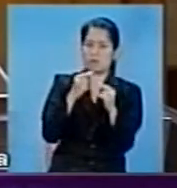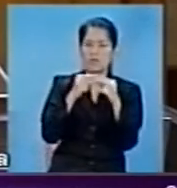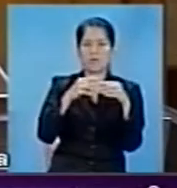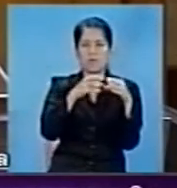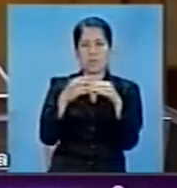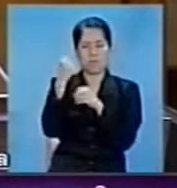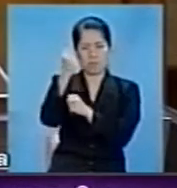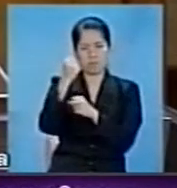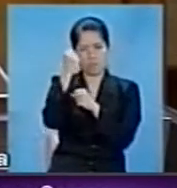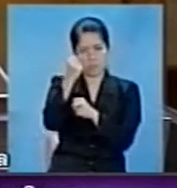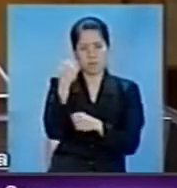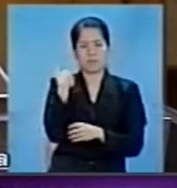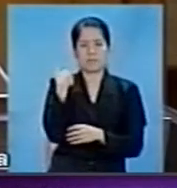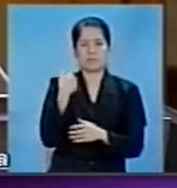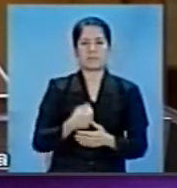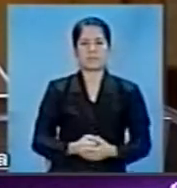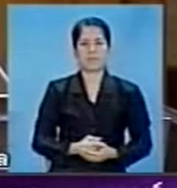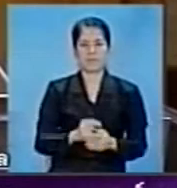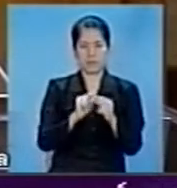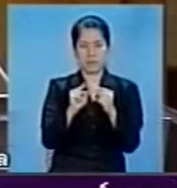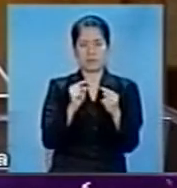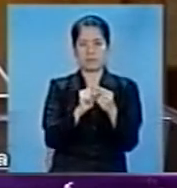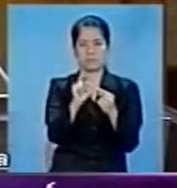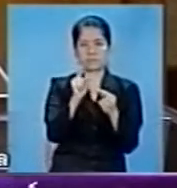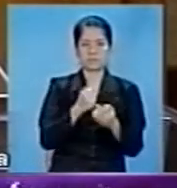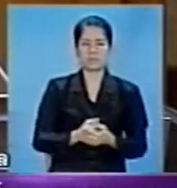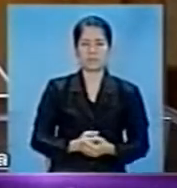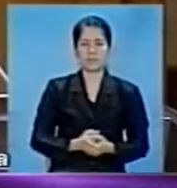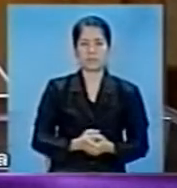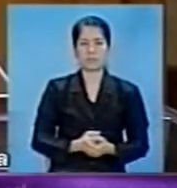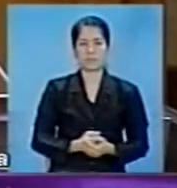งนี้แต่ท่านประธานที่เคารพครับ